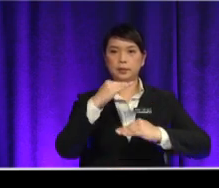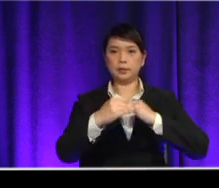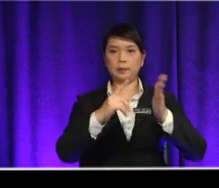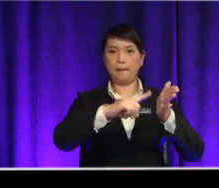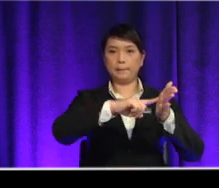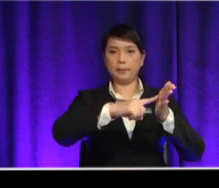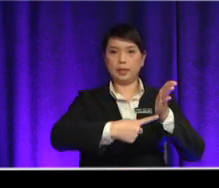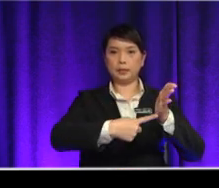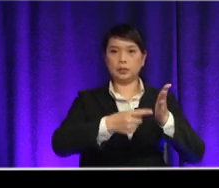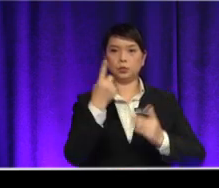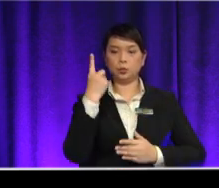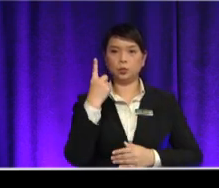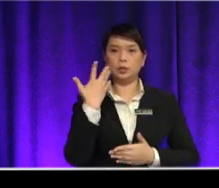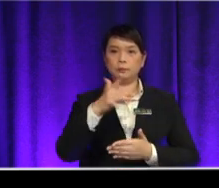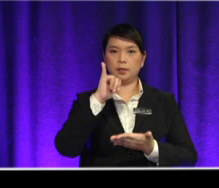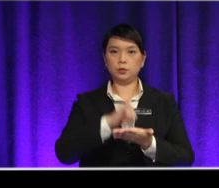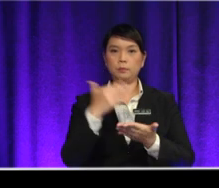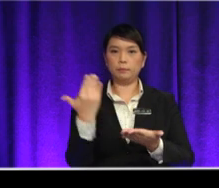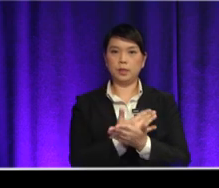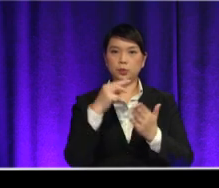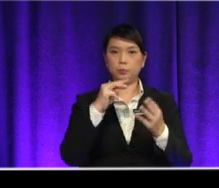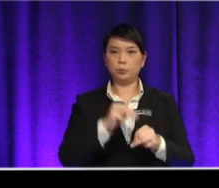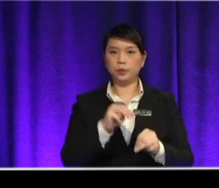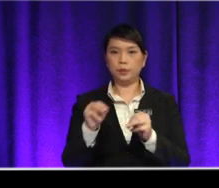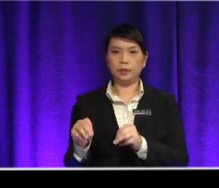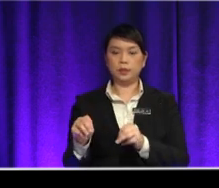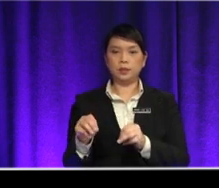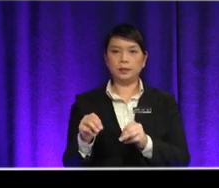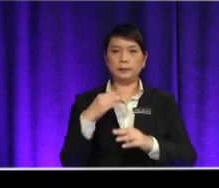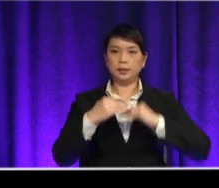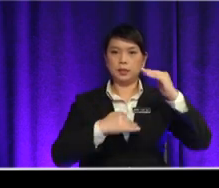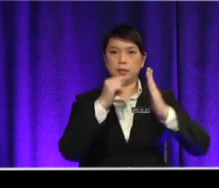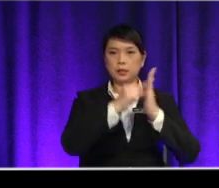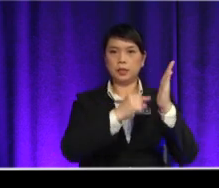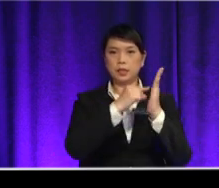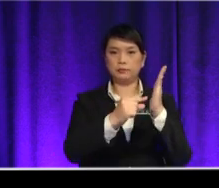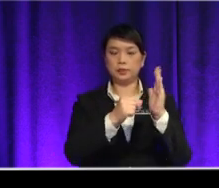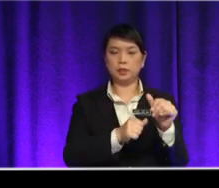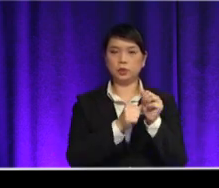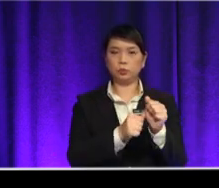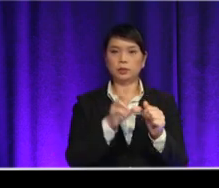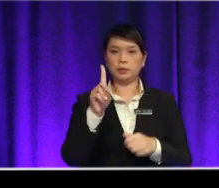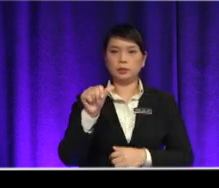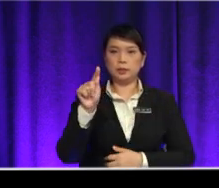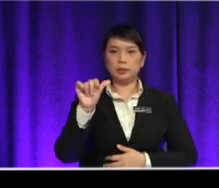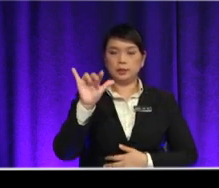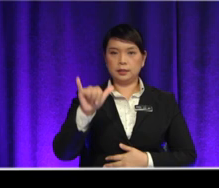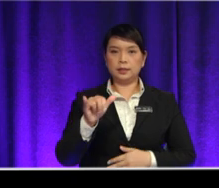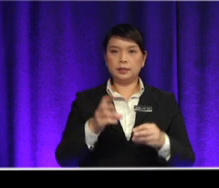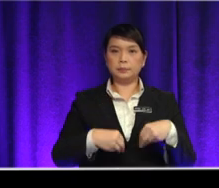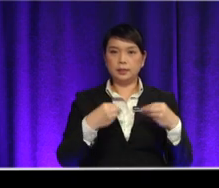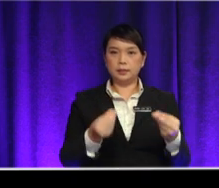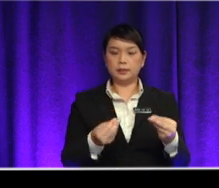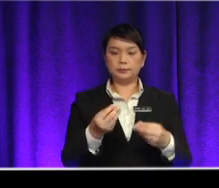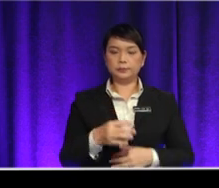Kemudian baru murid membina graf. Berdasarkan data yang diberi. Kebetulan data ini adalah